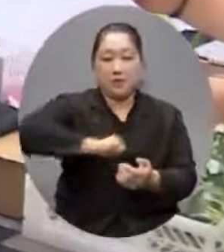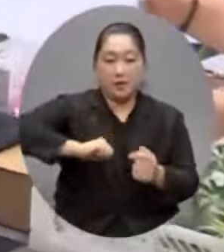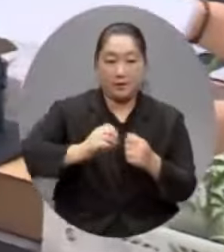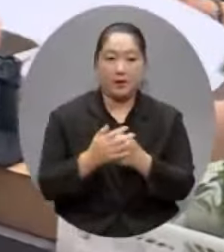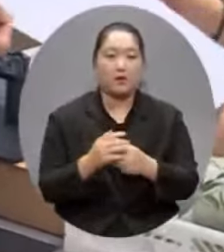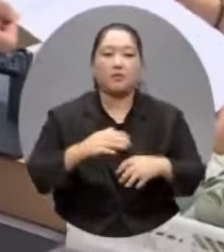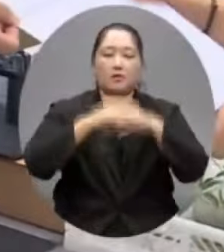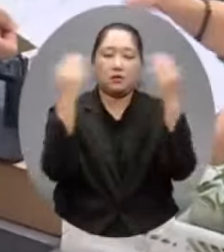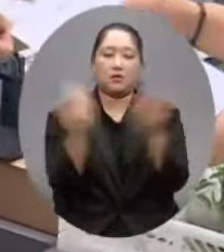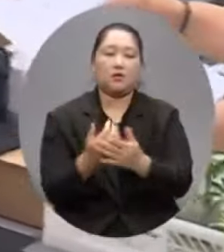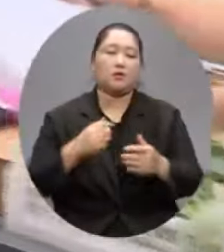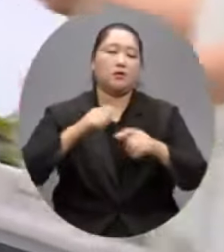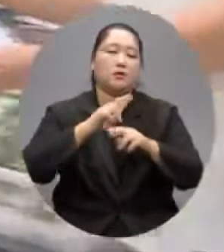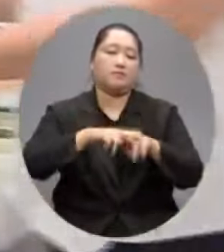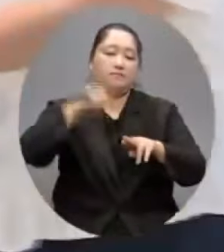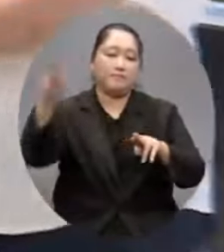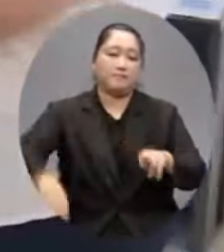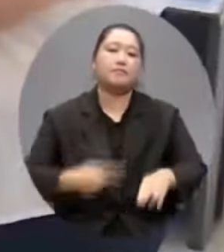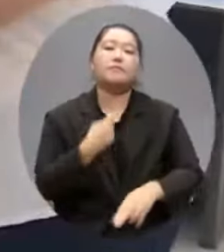집단 사임한 바 있습니다.